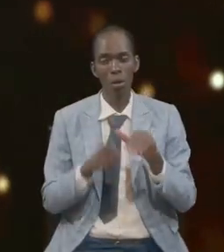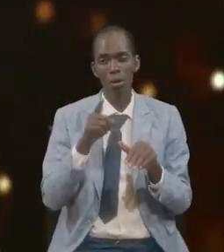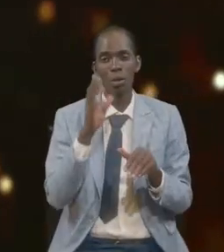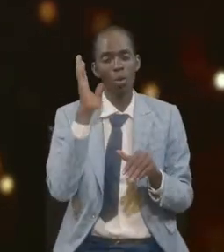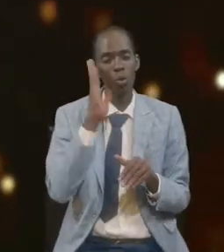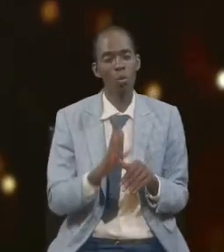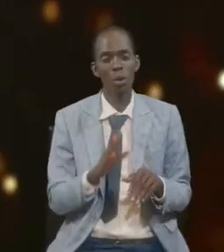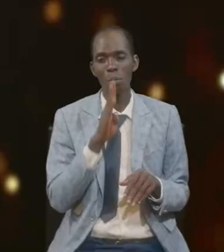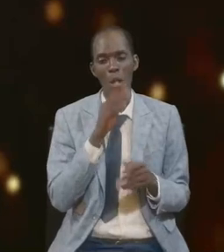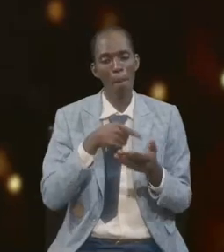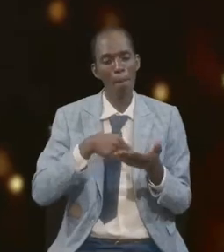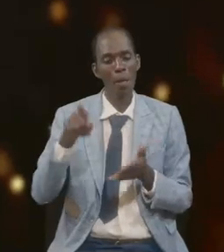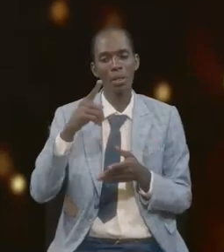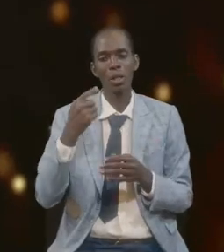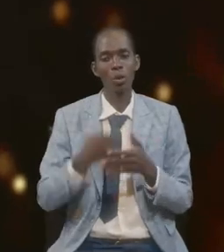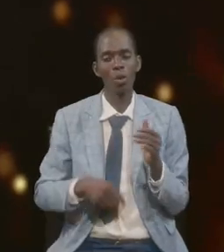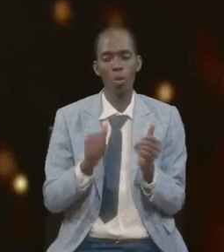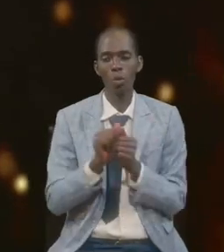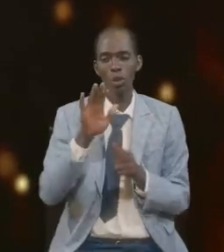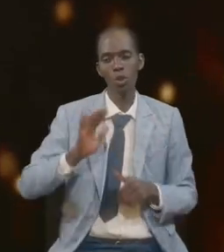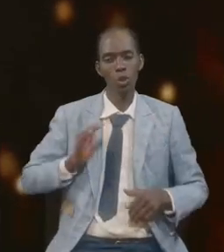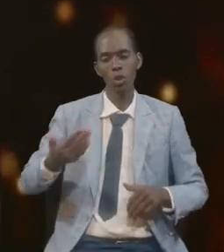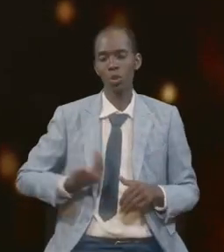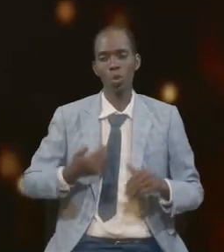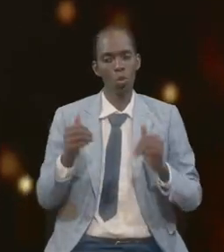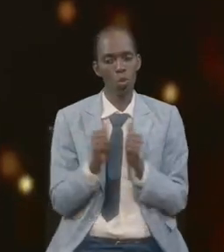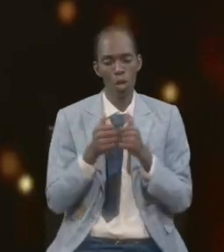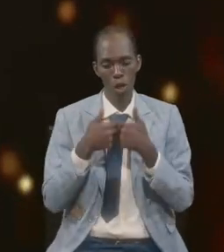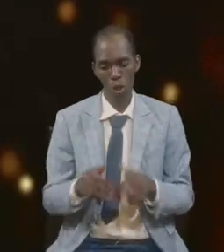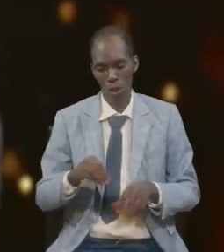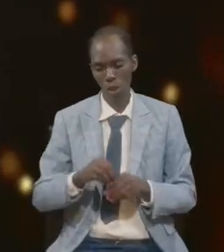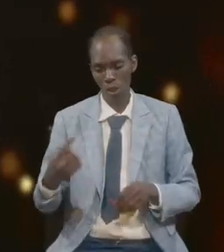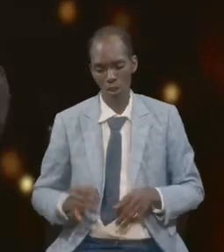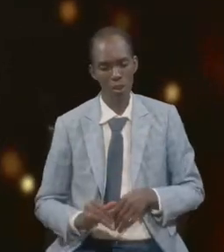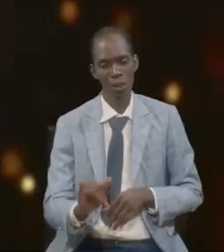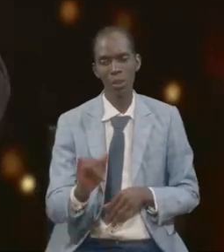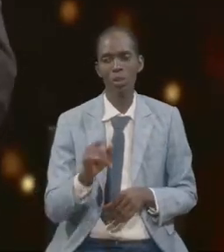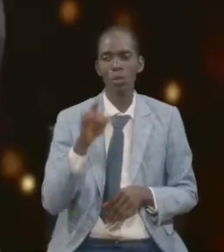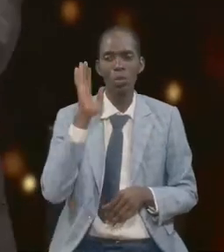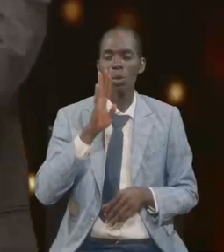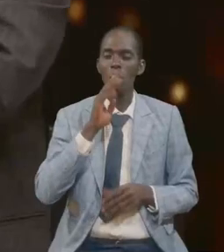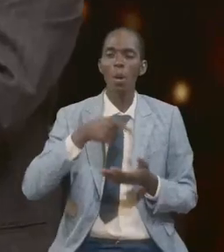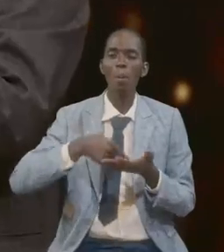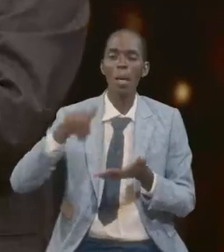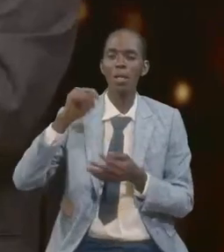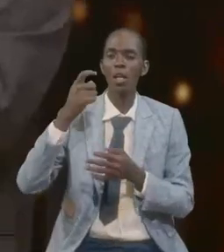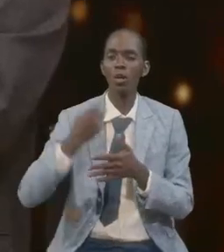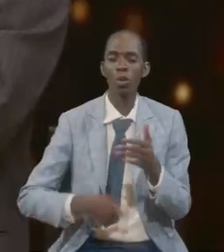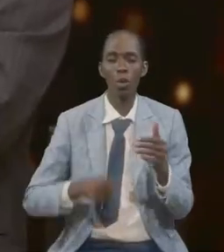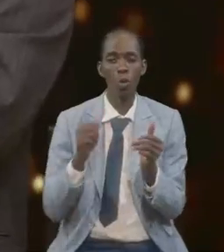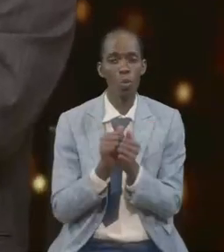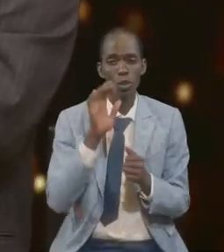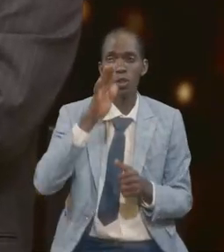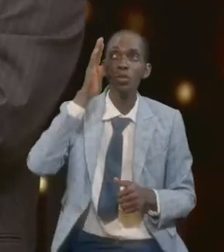prix avec ton âme, avec ton éternité. Tu pourras payer le prix avec ton destin. La chose est